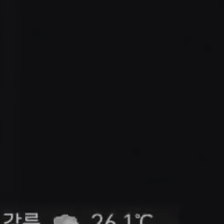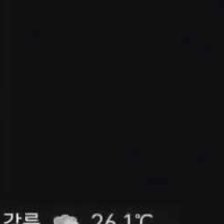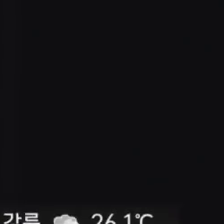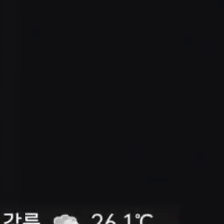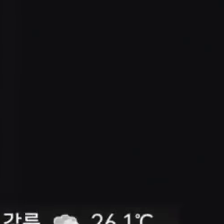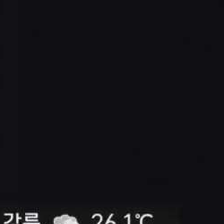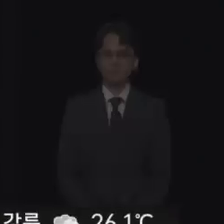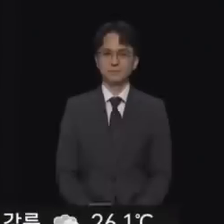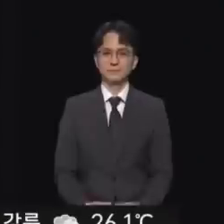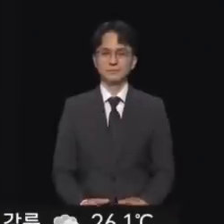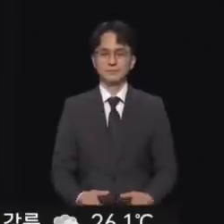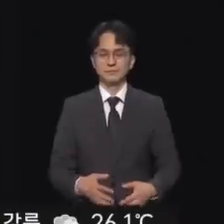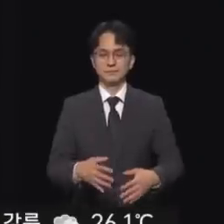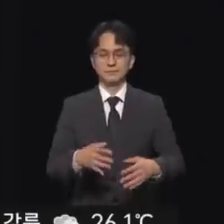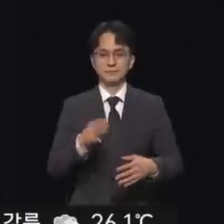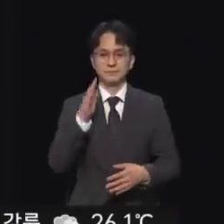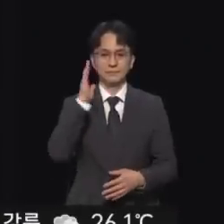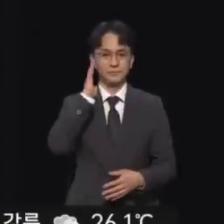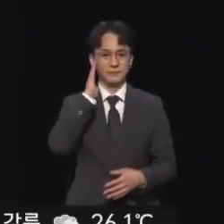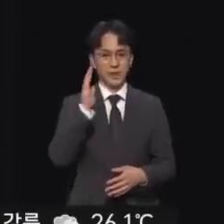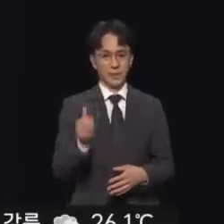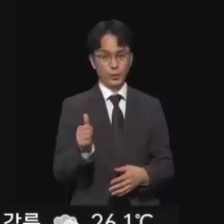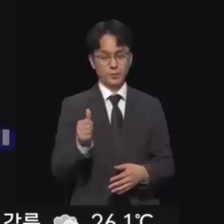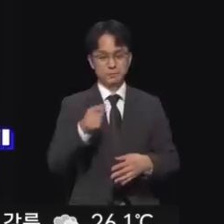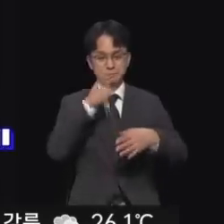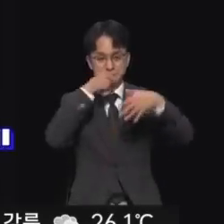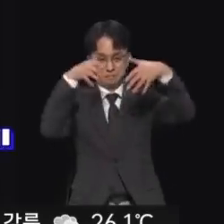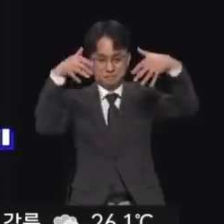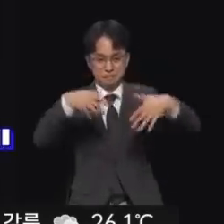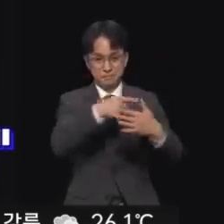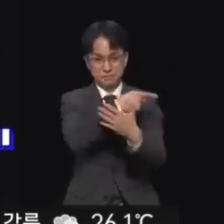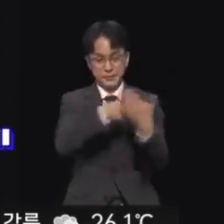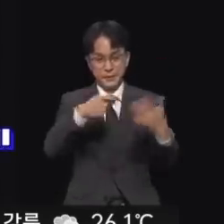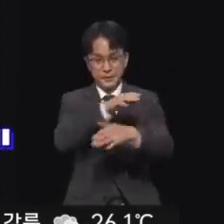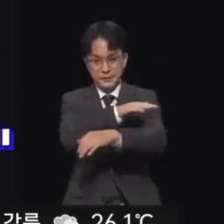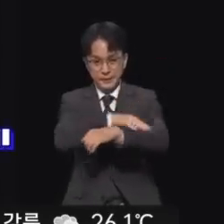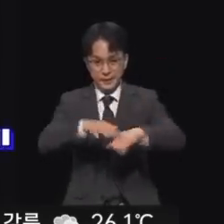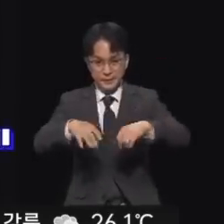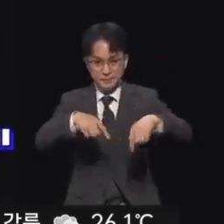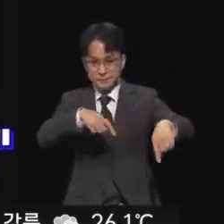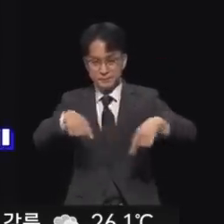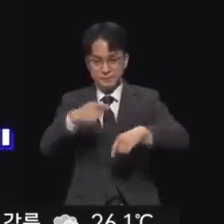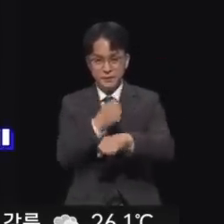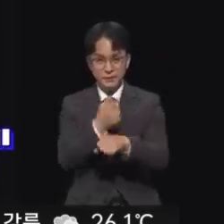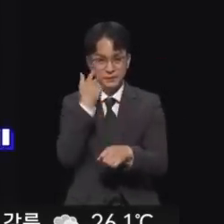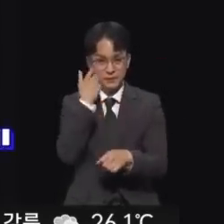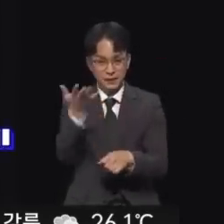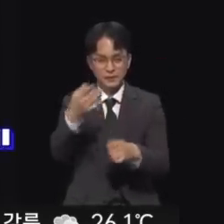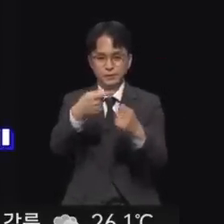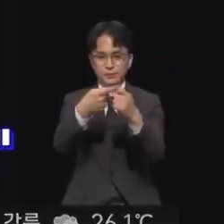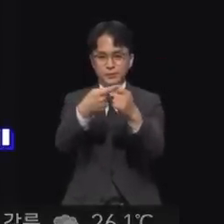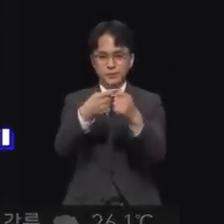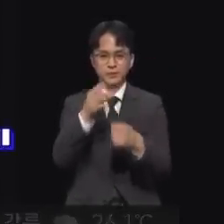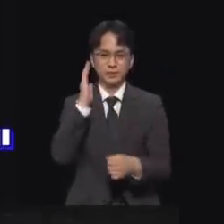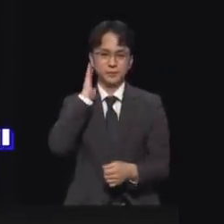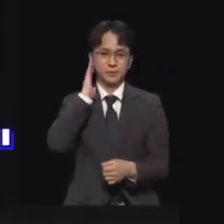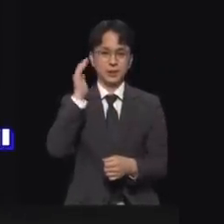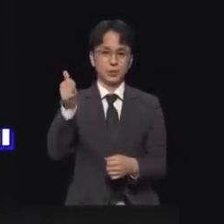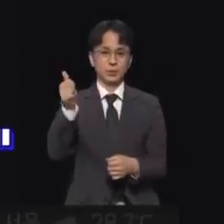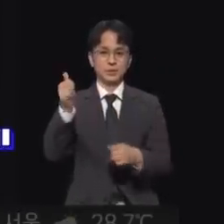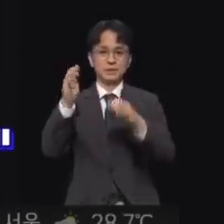네 오늘 비에 대한 대응을 몇 가지를 짚어 볼 텐데요 첫 번째 짚어볼 쟁점은 이겁니다 윤석렬 대통령이 서초동